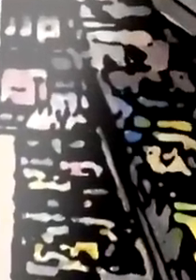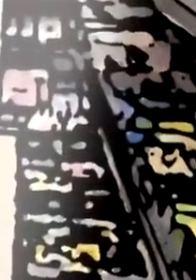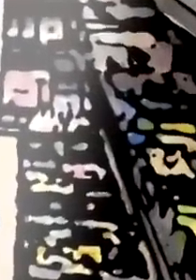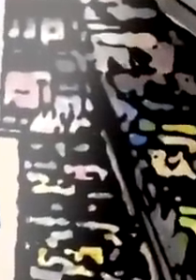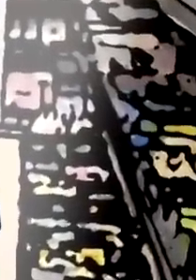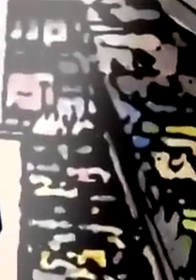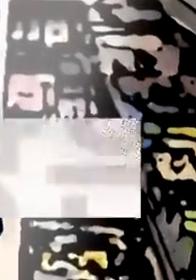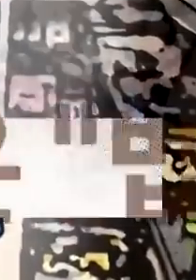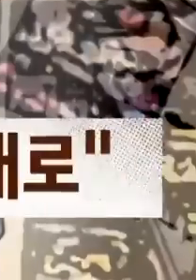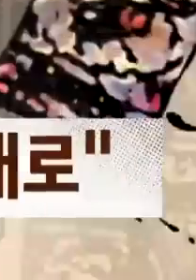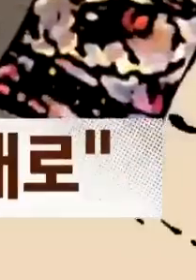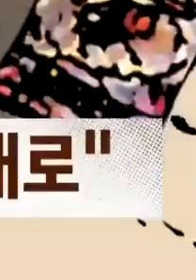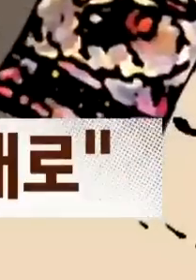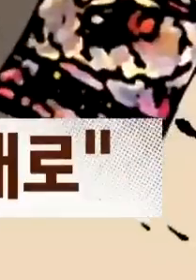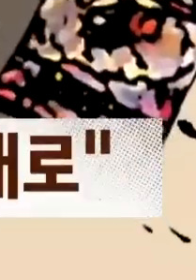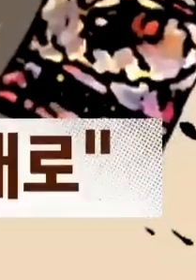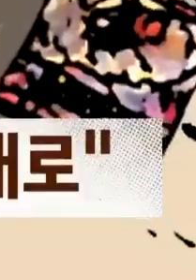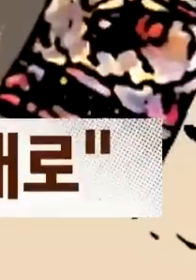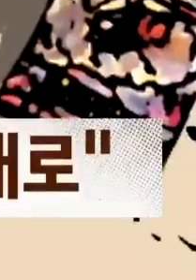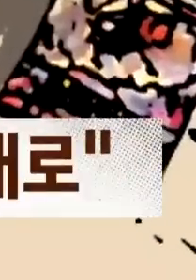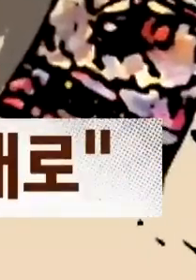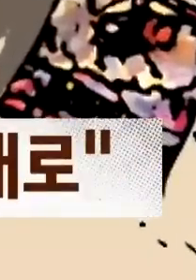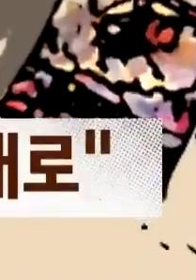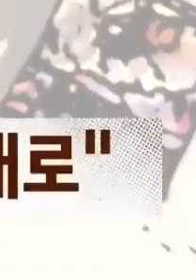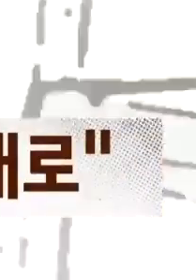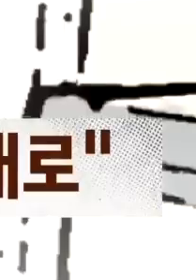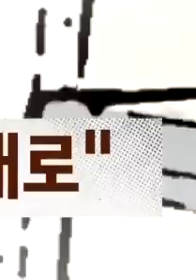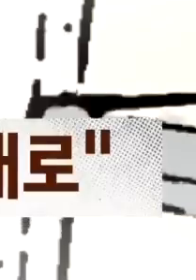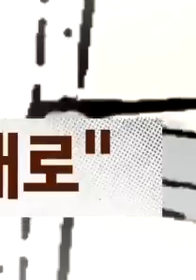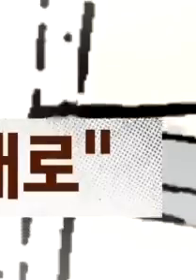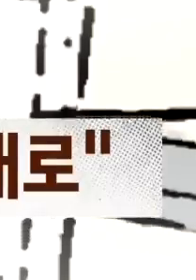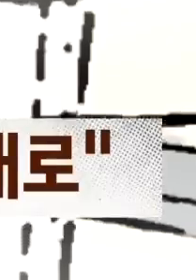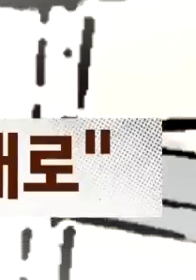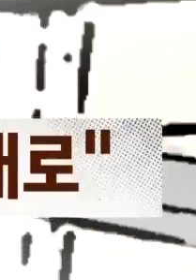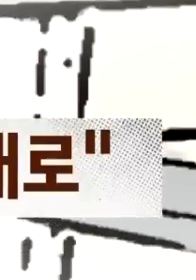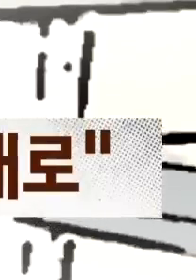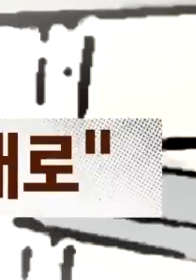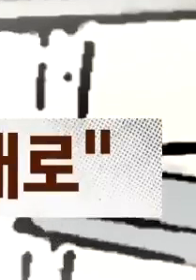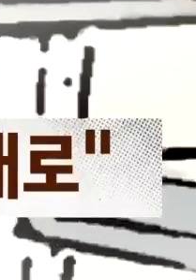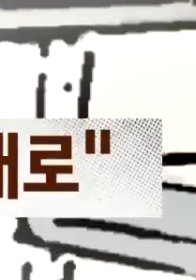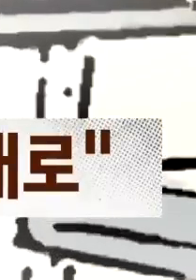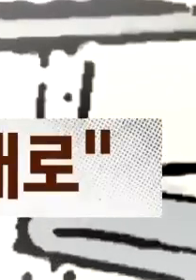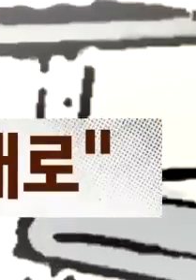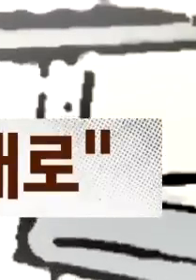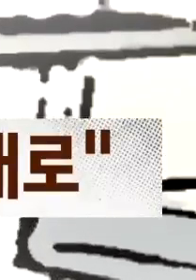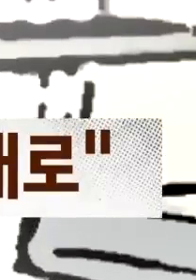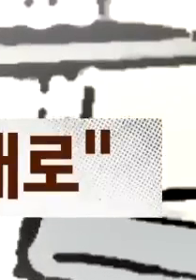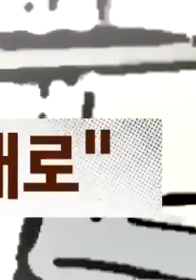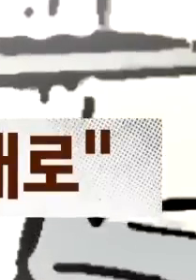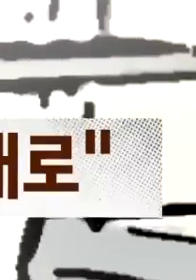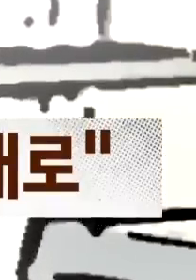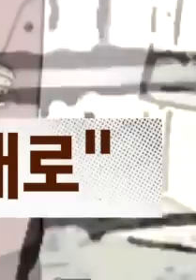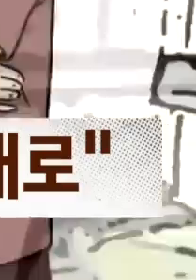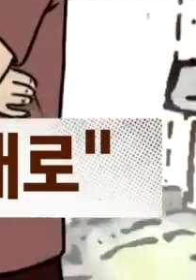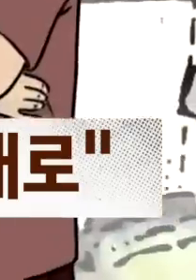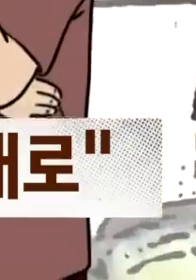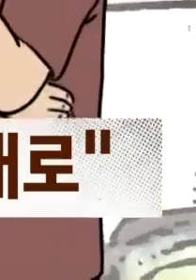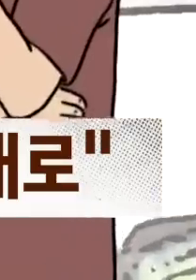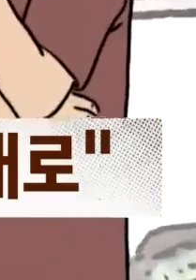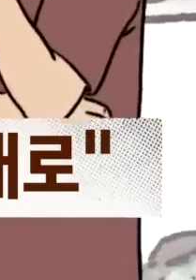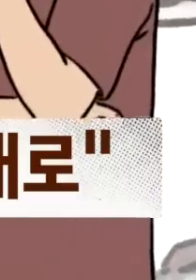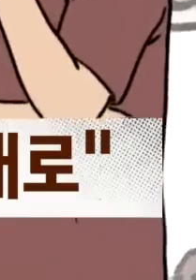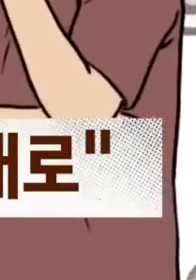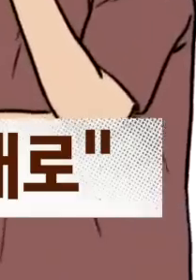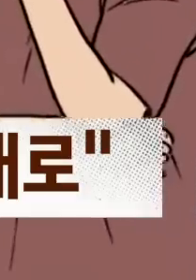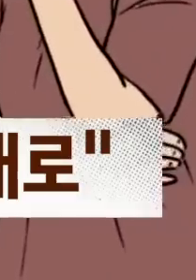형제가 무인 문구점을 난장판으로 만들어 놨습니다 가게 주인이 합의금 명목으로 30만원을 요구했지만 아이부모측은